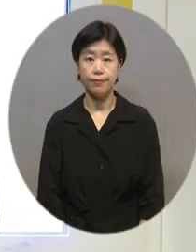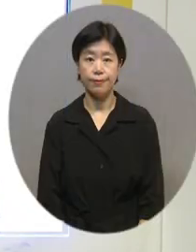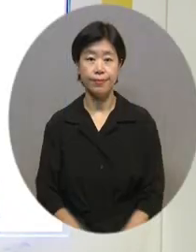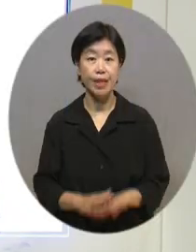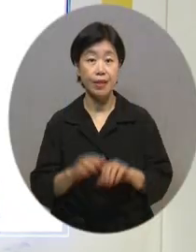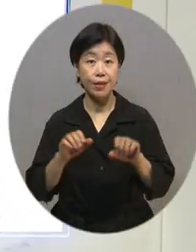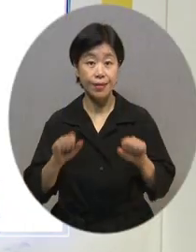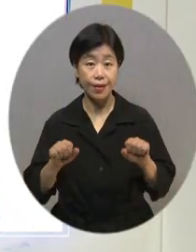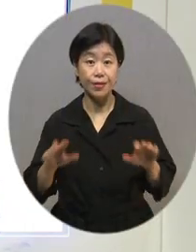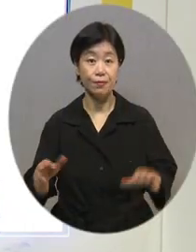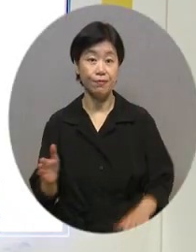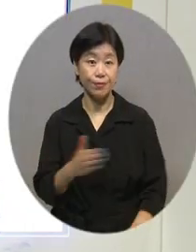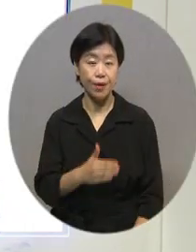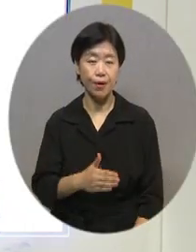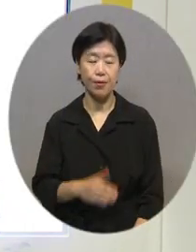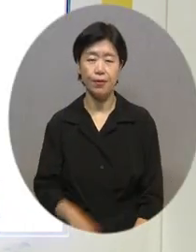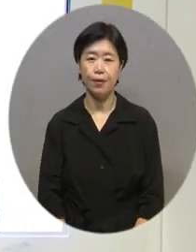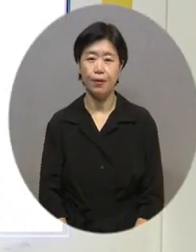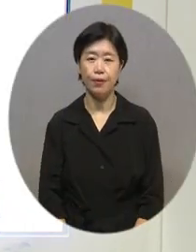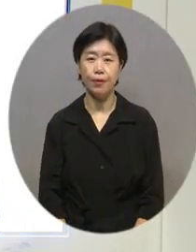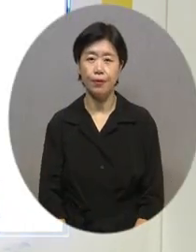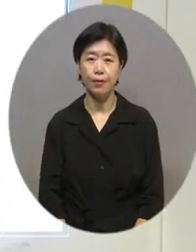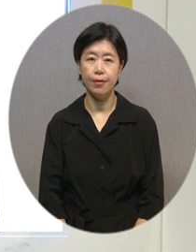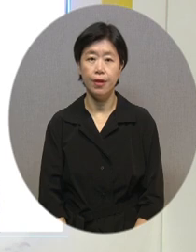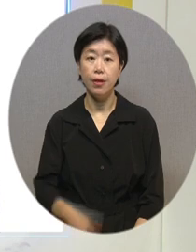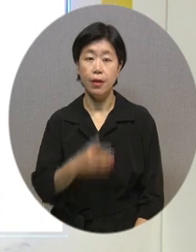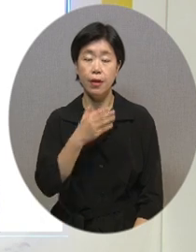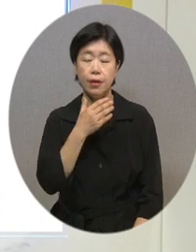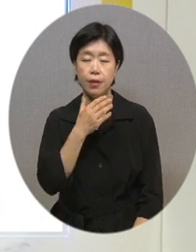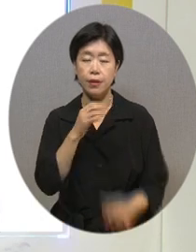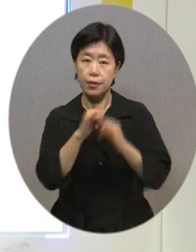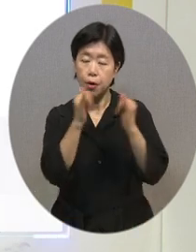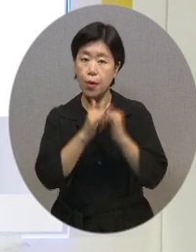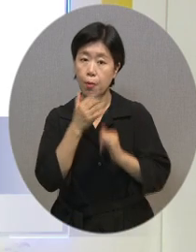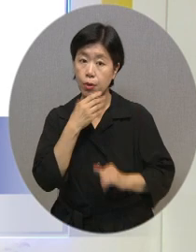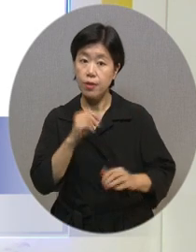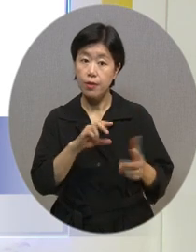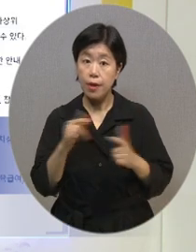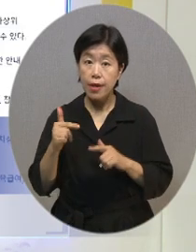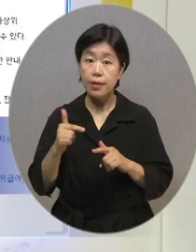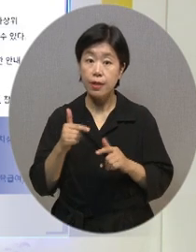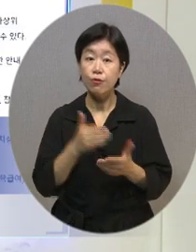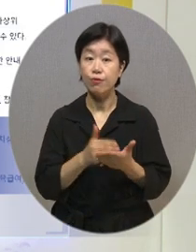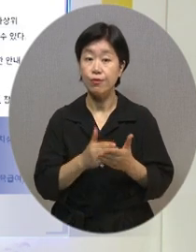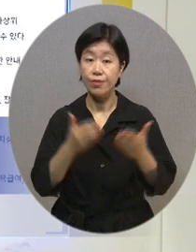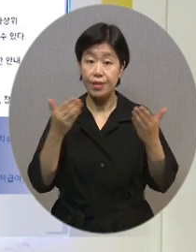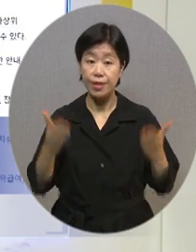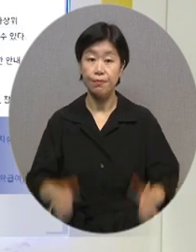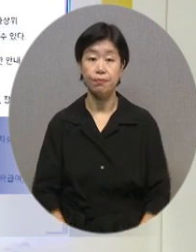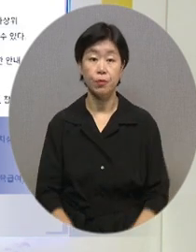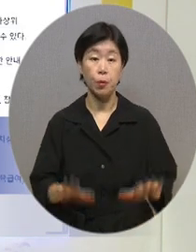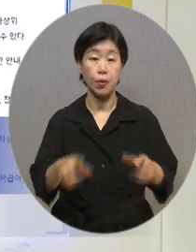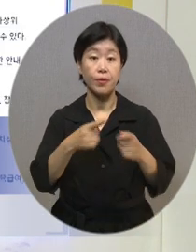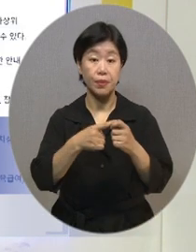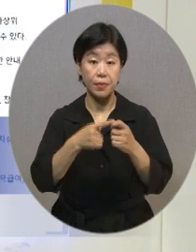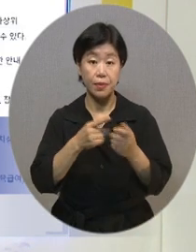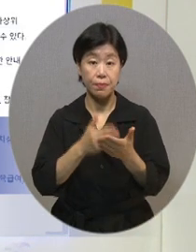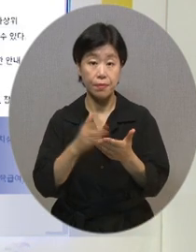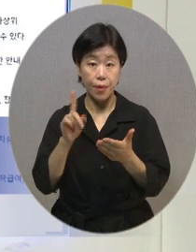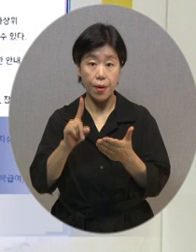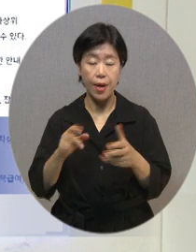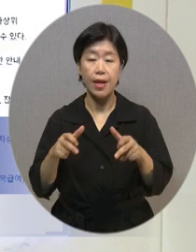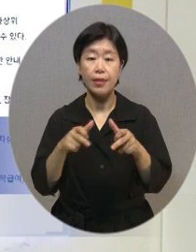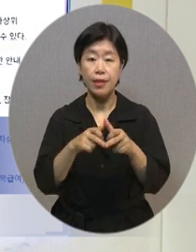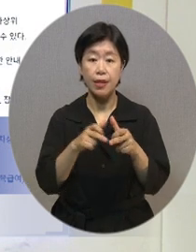안녕하세요 지금부터 웰페어 뉴스와 함께 사회복지의 이슈를 만나봅니다 오늘 첫 번째 소식입니다 장애